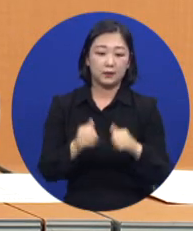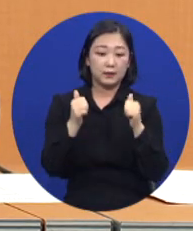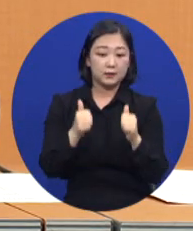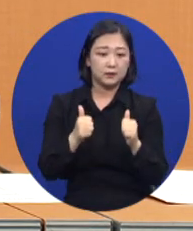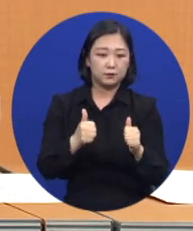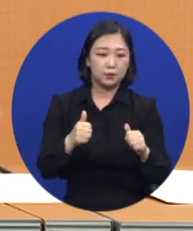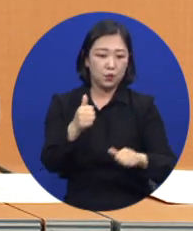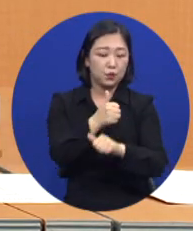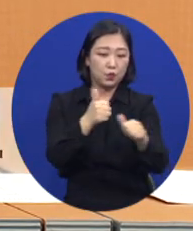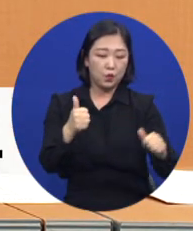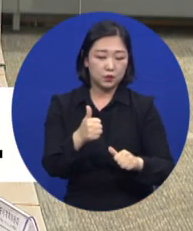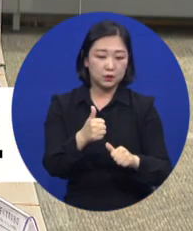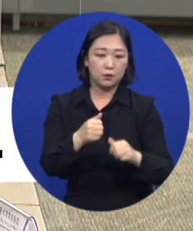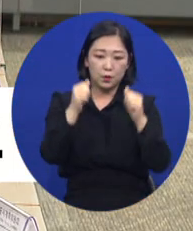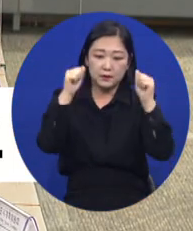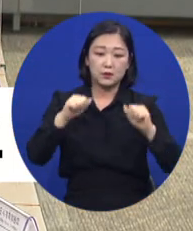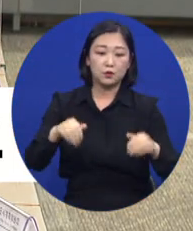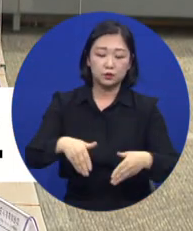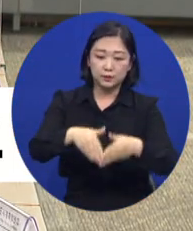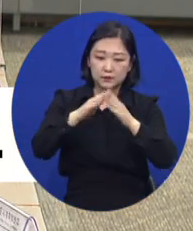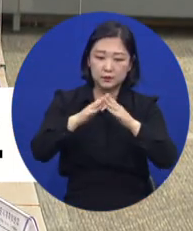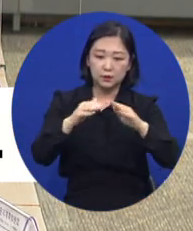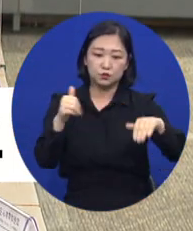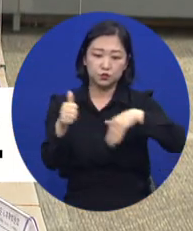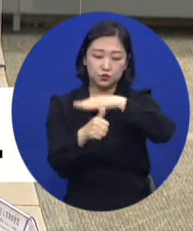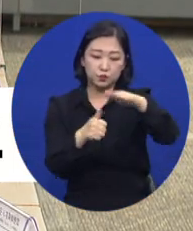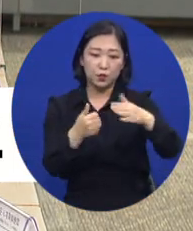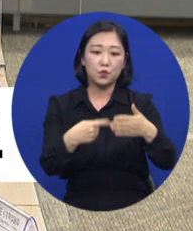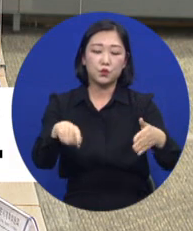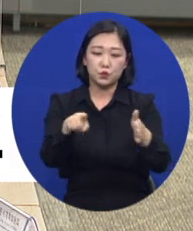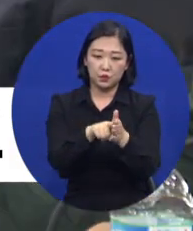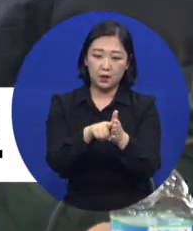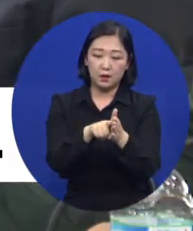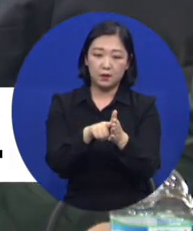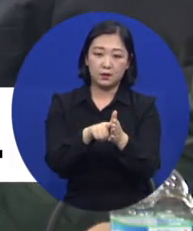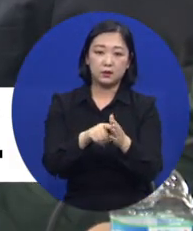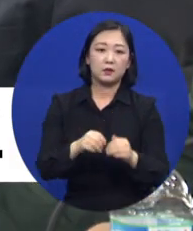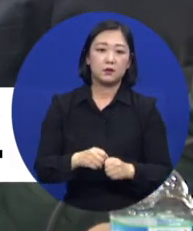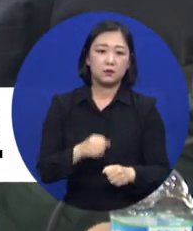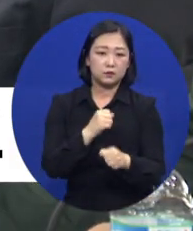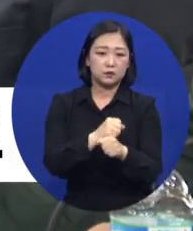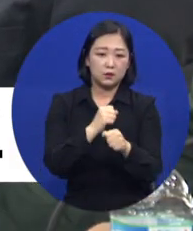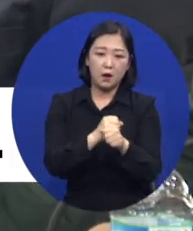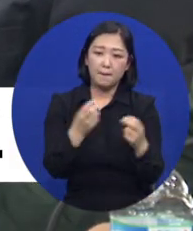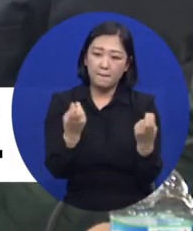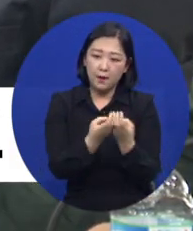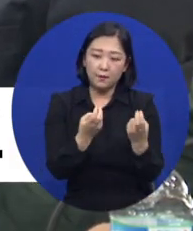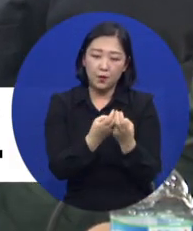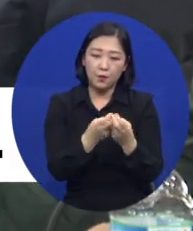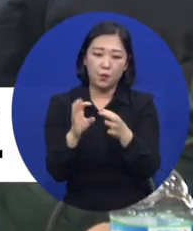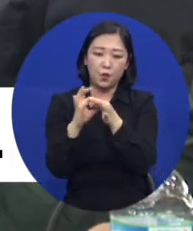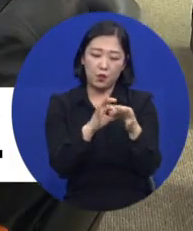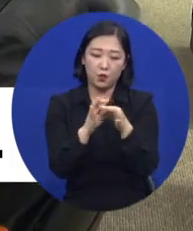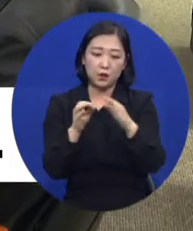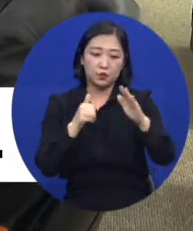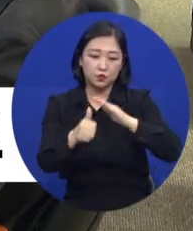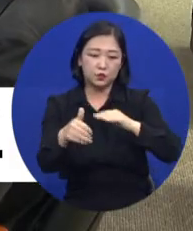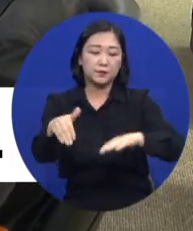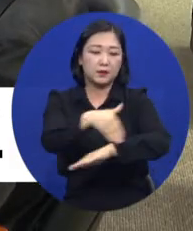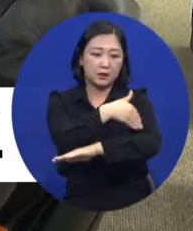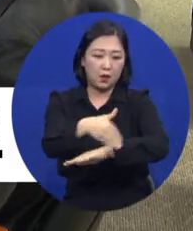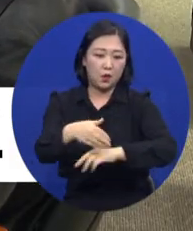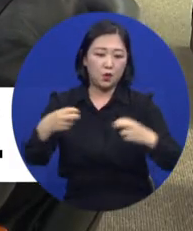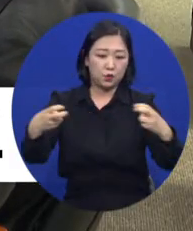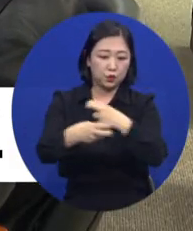심의위원들은 다목적 체육시설 등 인근 지역 주민들을 위한 공공기여 방안과 2, 3단지와 연계한 진출입 계획 등